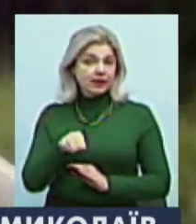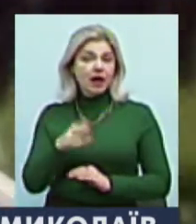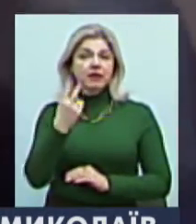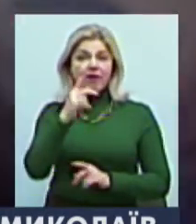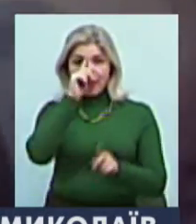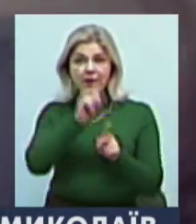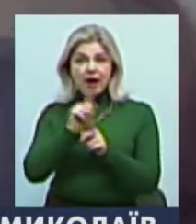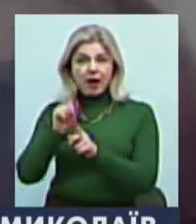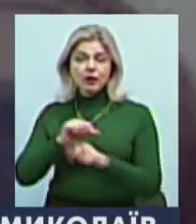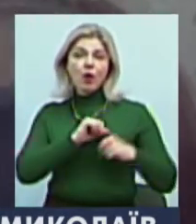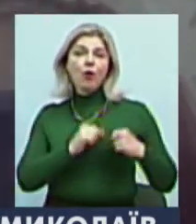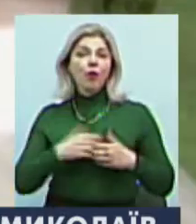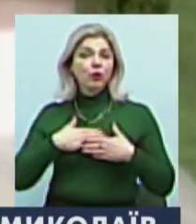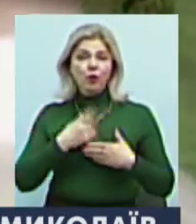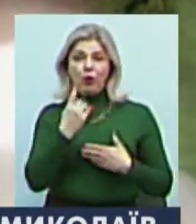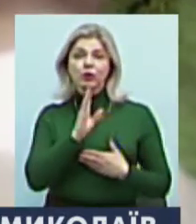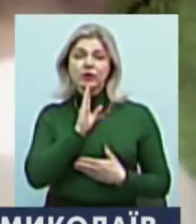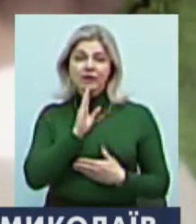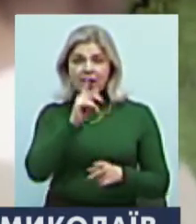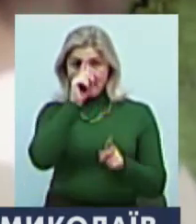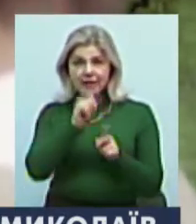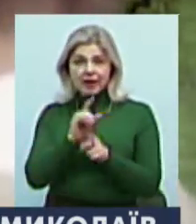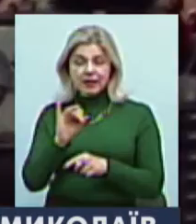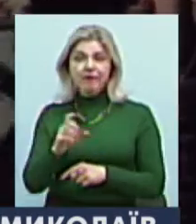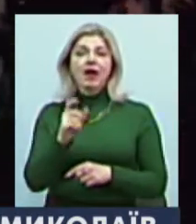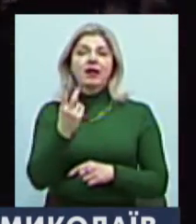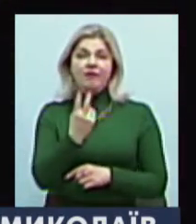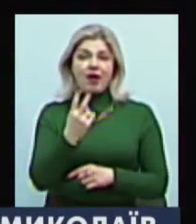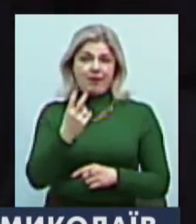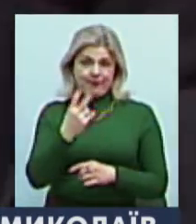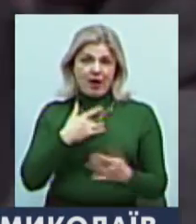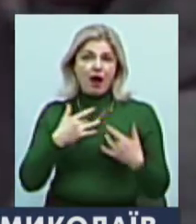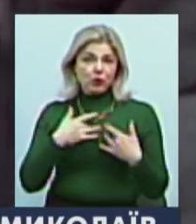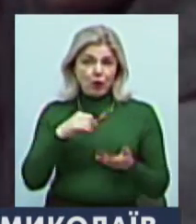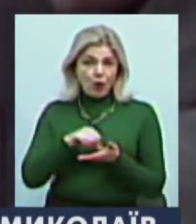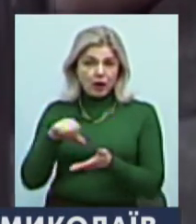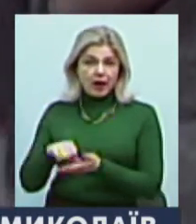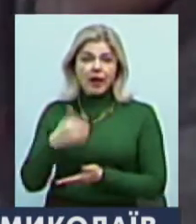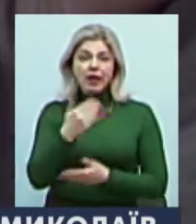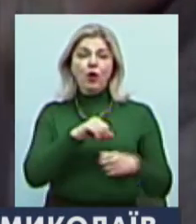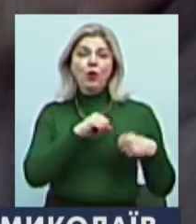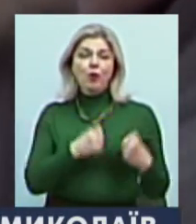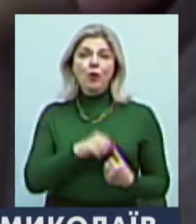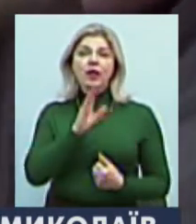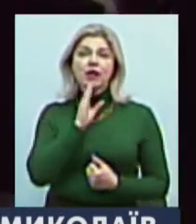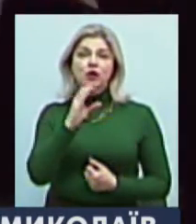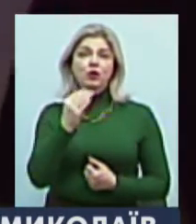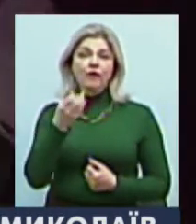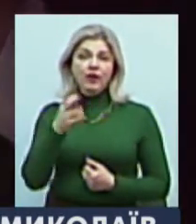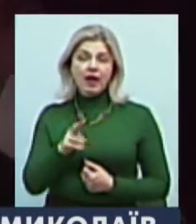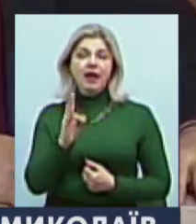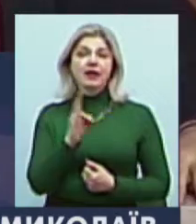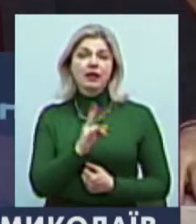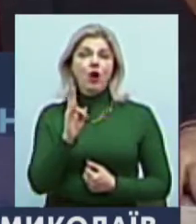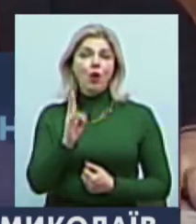брати закохані в одну дівчину, братів Савицьких, грають Євген Ламах та Андрій Федінчик. Їхня любов – дівчину Софію Надія